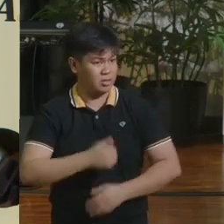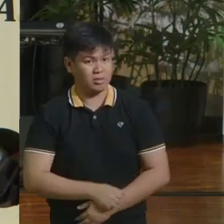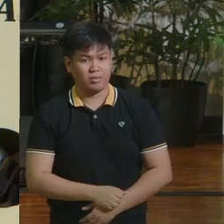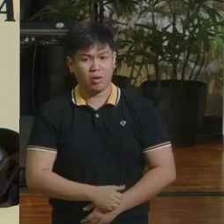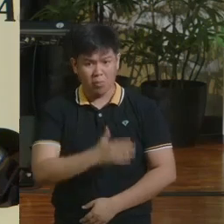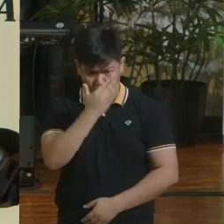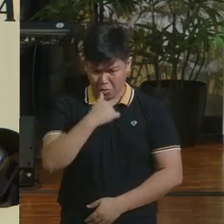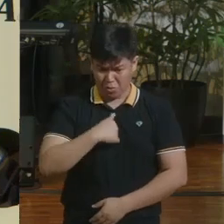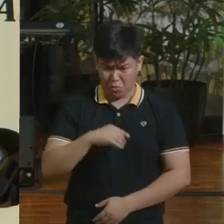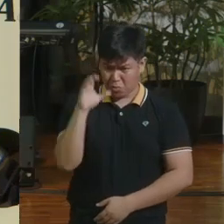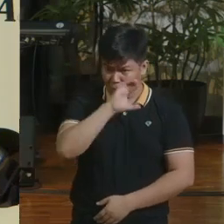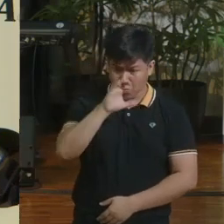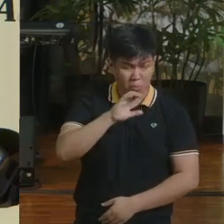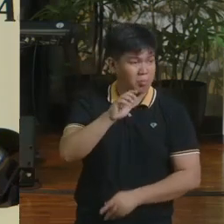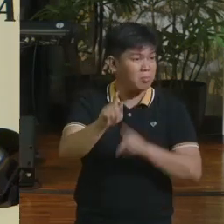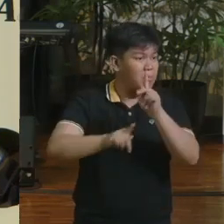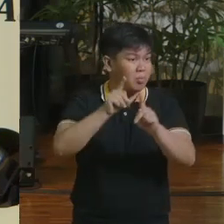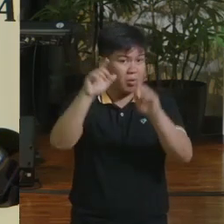please man?